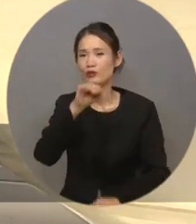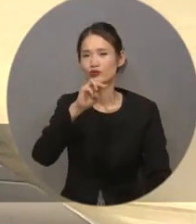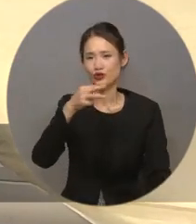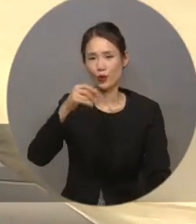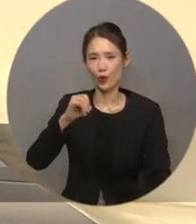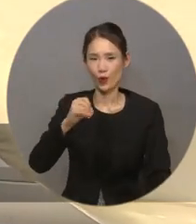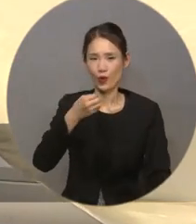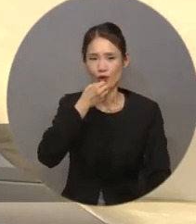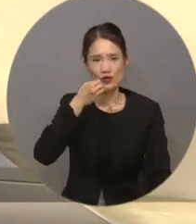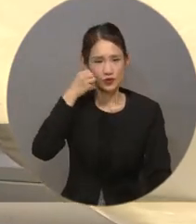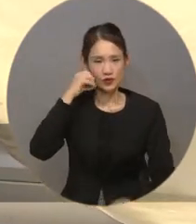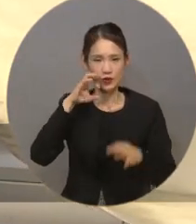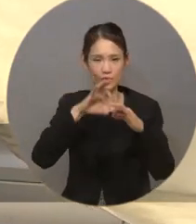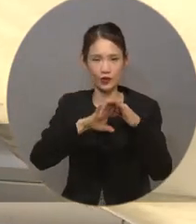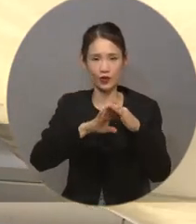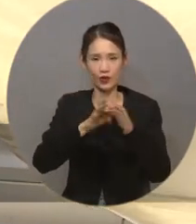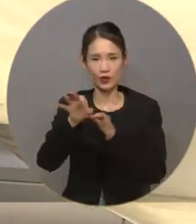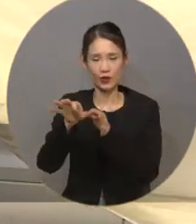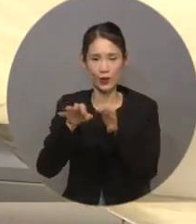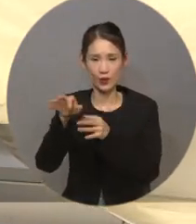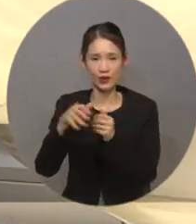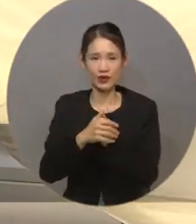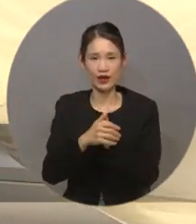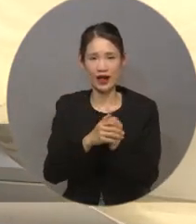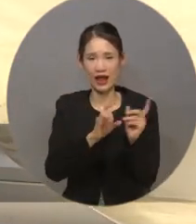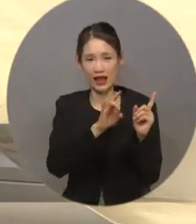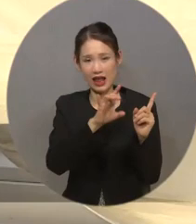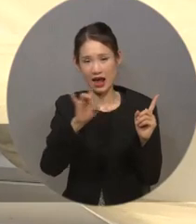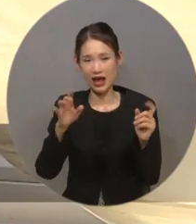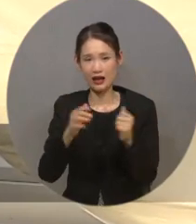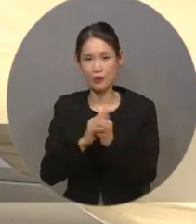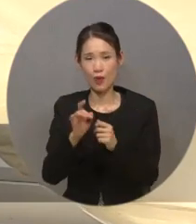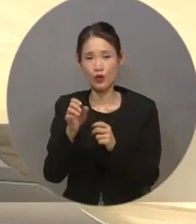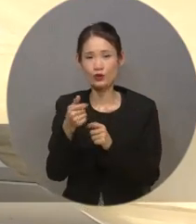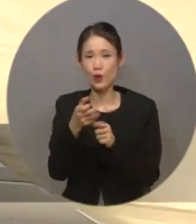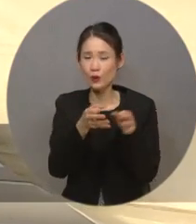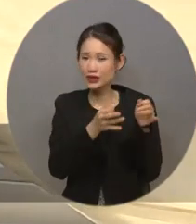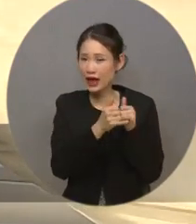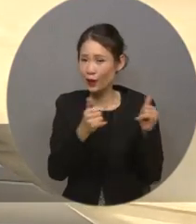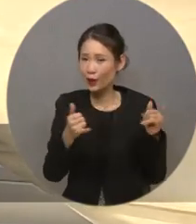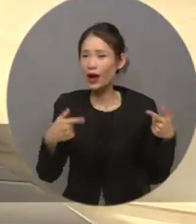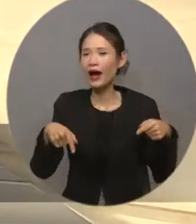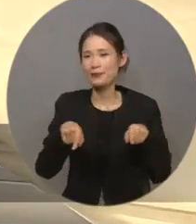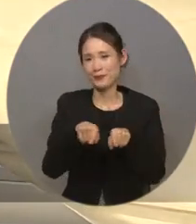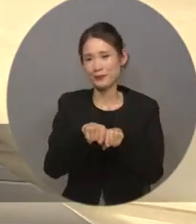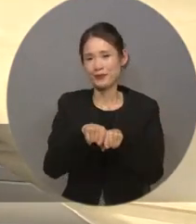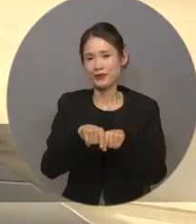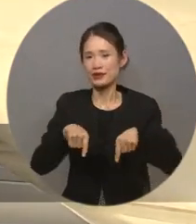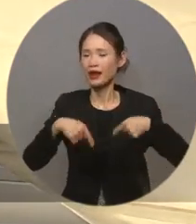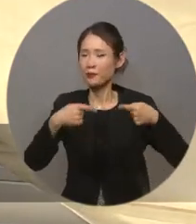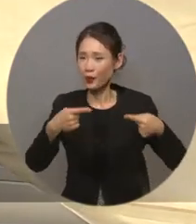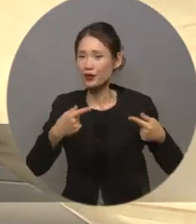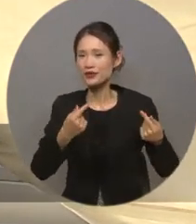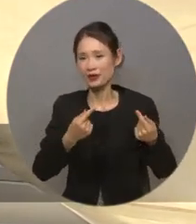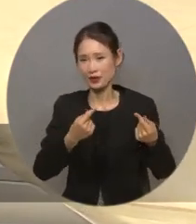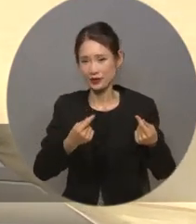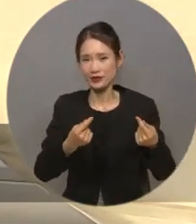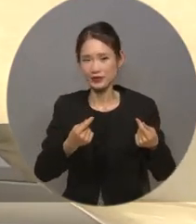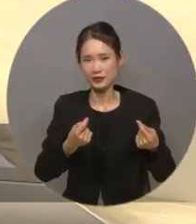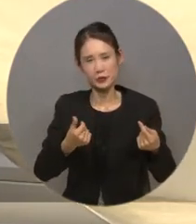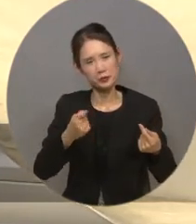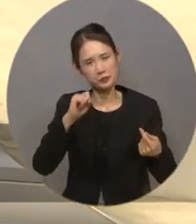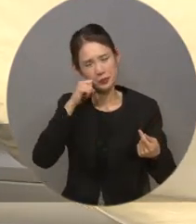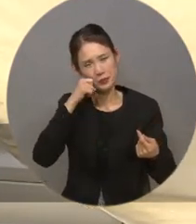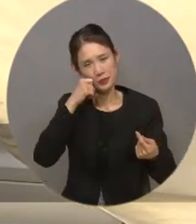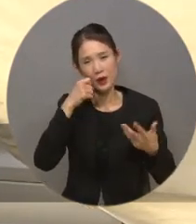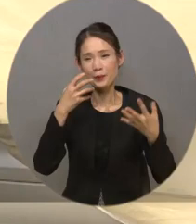온라인 쇼핑몰 이런 곳에다가 하나하나 이렇게 내서 마치 소상공인 자영업자 하듯이 그렇게 하는 점들이 좀 어려운